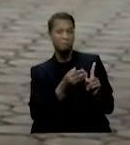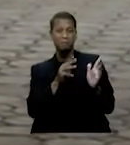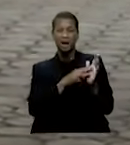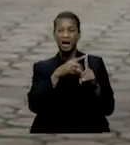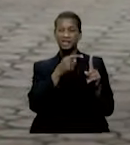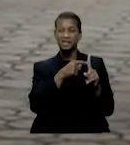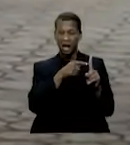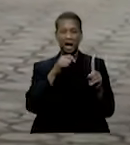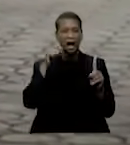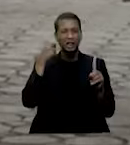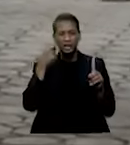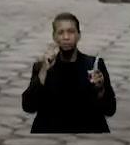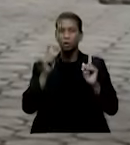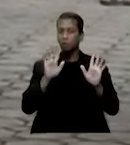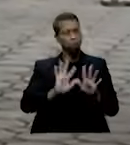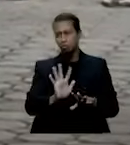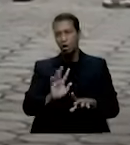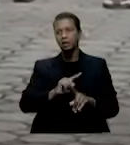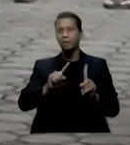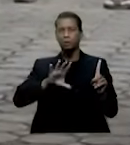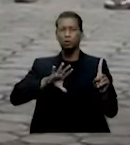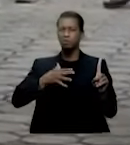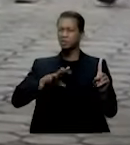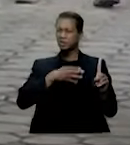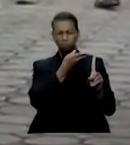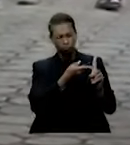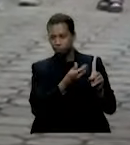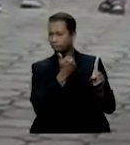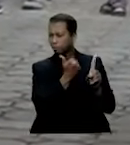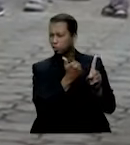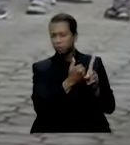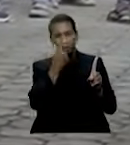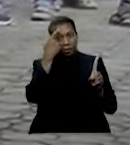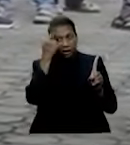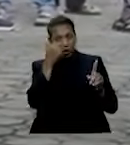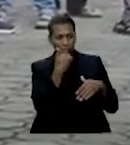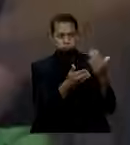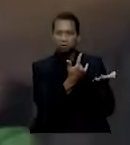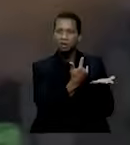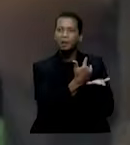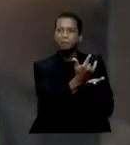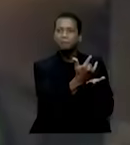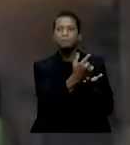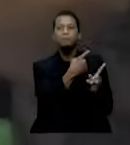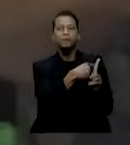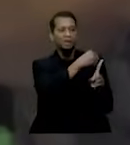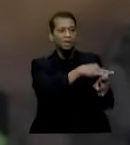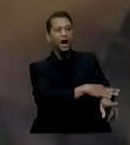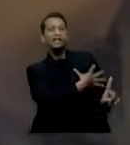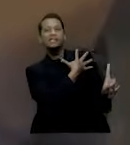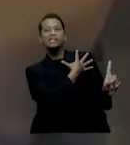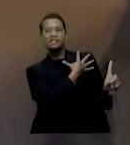aktris politikus namun juga seorang dosen yang terus belajar dan juga menjadi sosok inspiratif bagi banyak